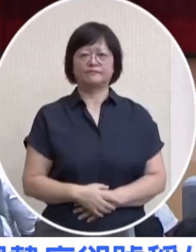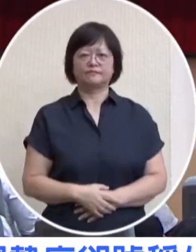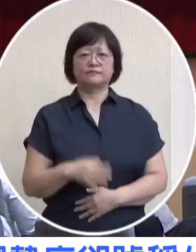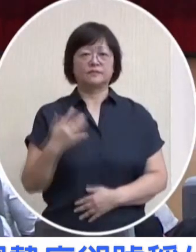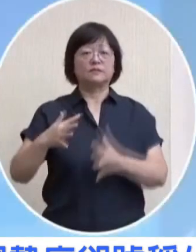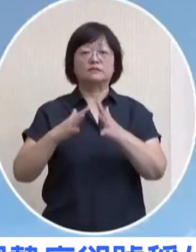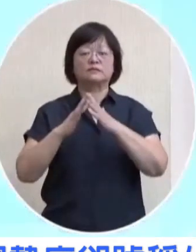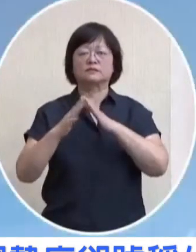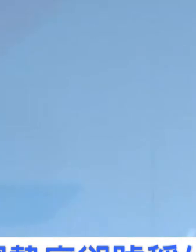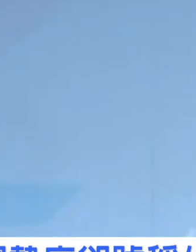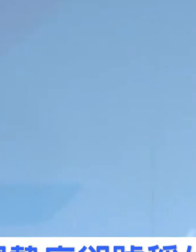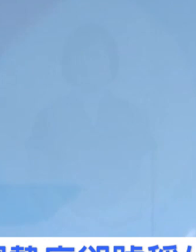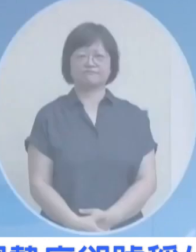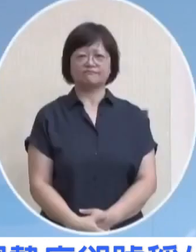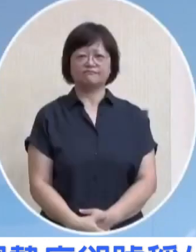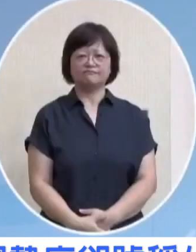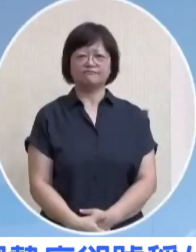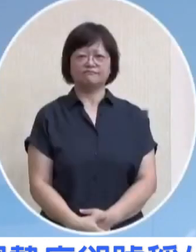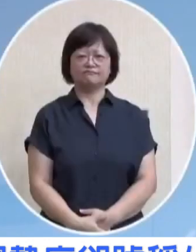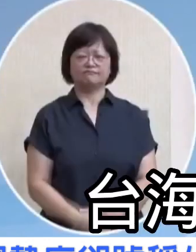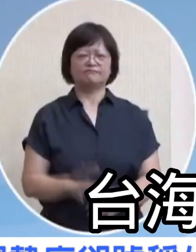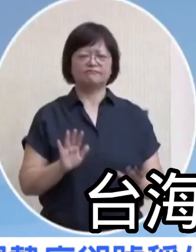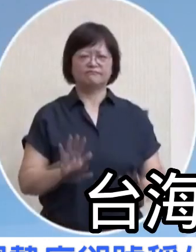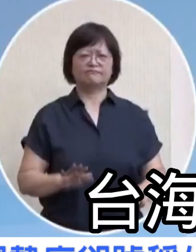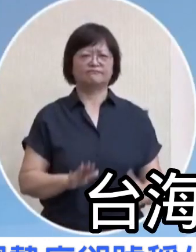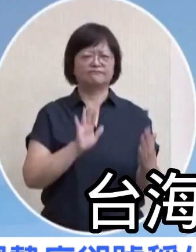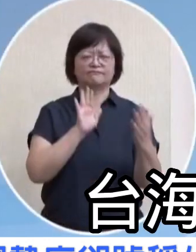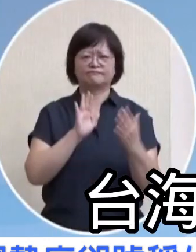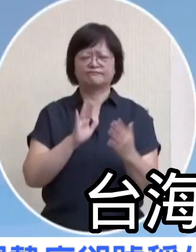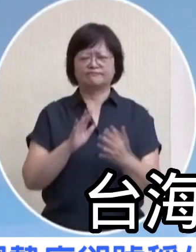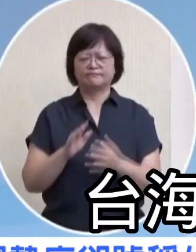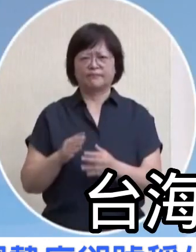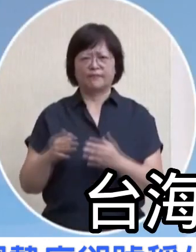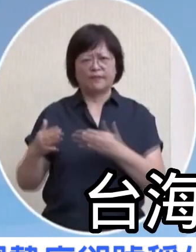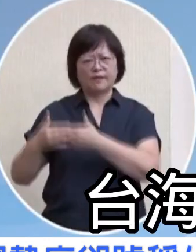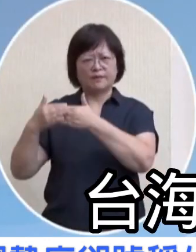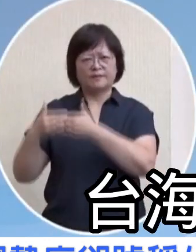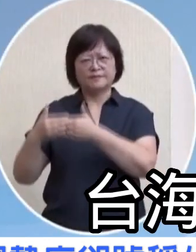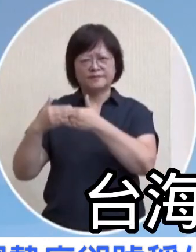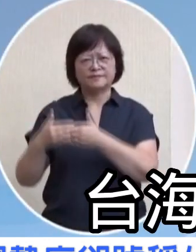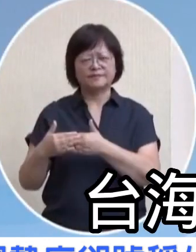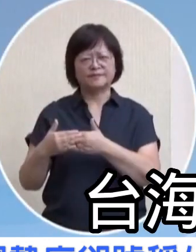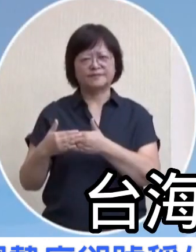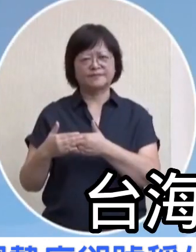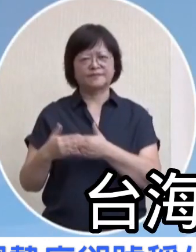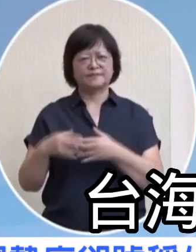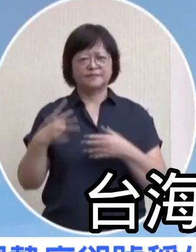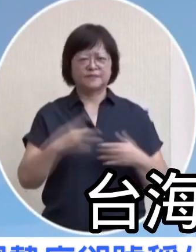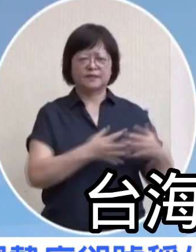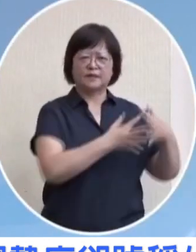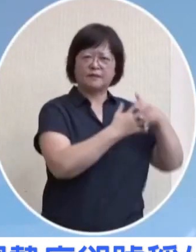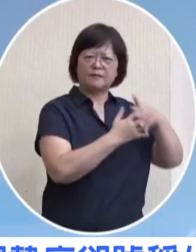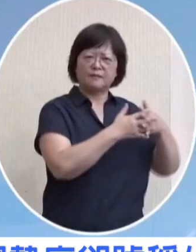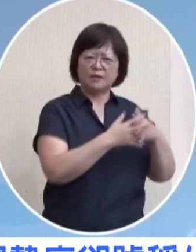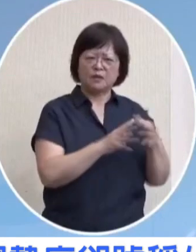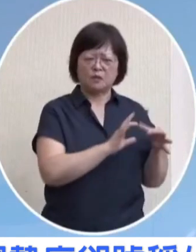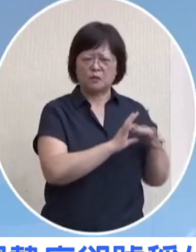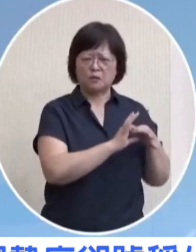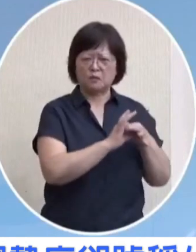有能力的总统。面对台海与中美关系的兵凶战危，